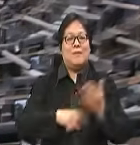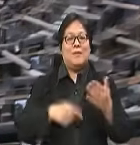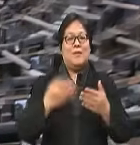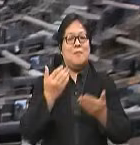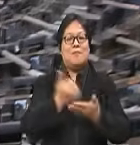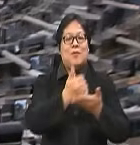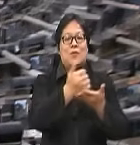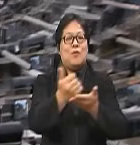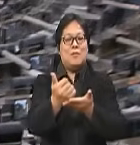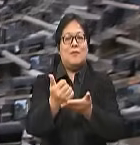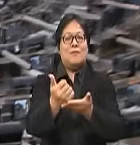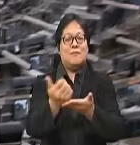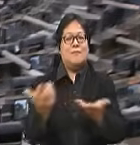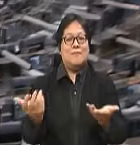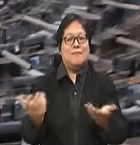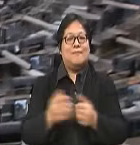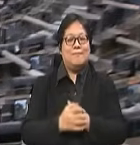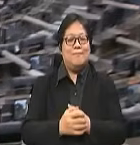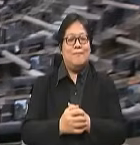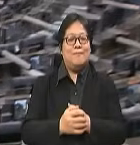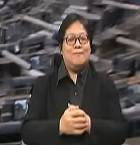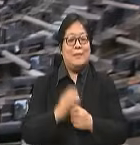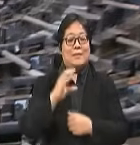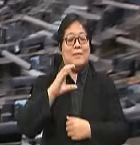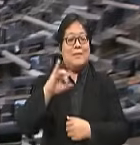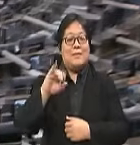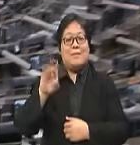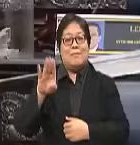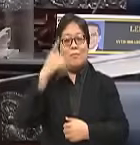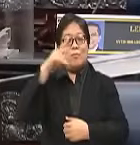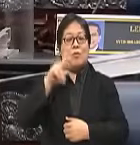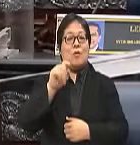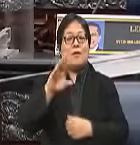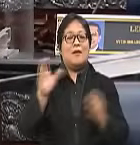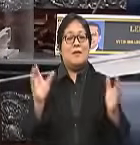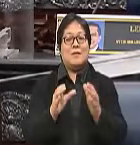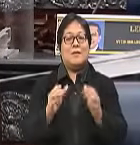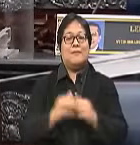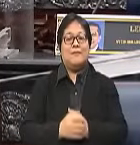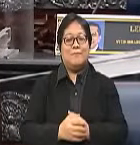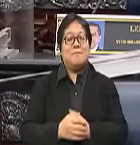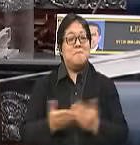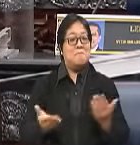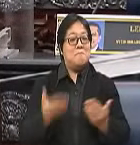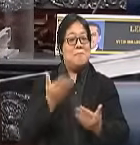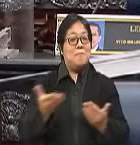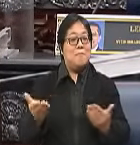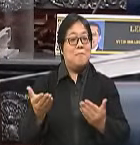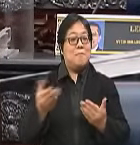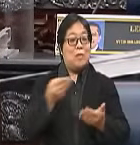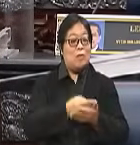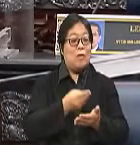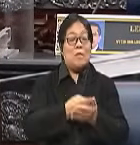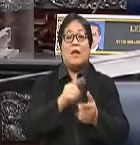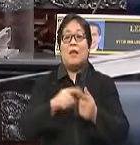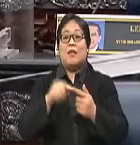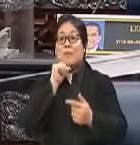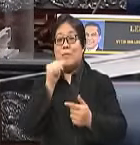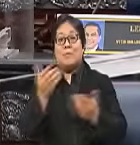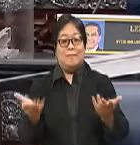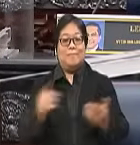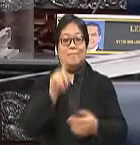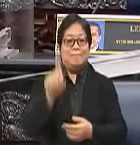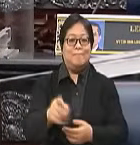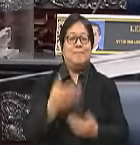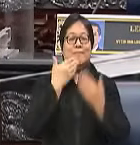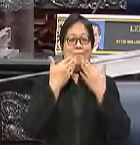bentuk-bentuk bantuan kepada hepatis jadi byk kepada kontraktor kecil dan terjejas sama dibantu bentuk keuangan ataupun bukan keuangan